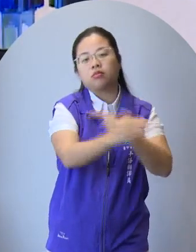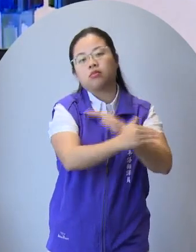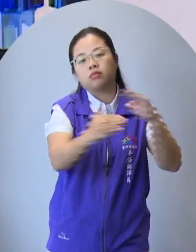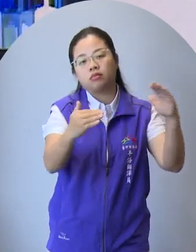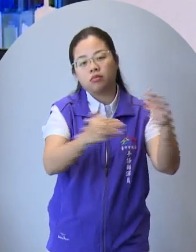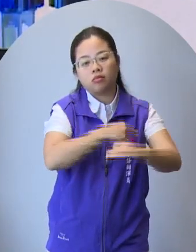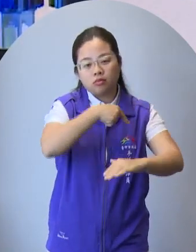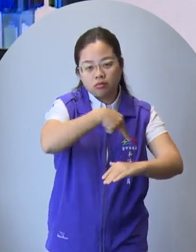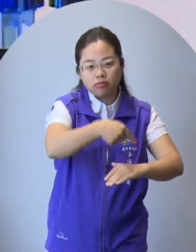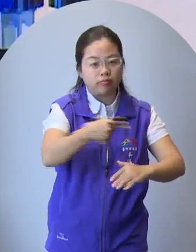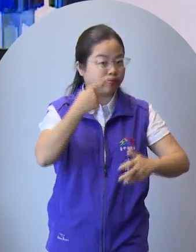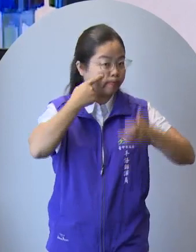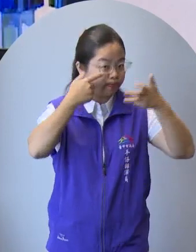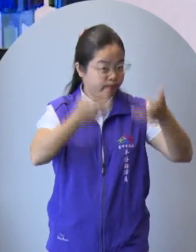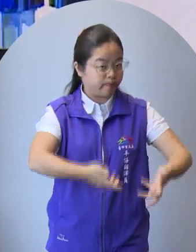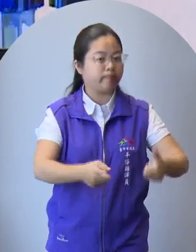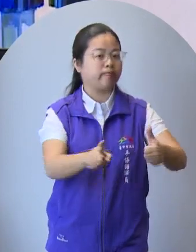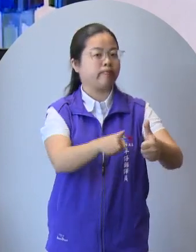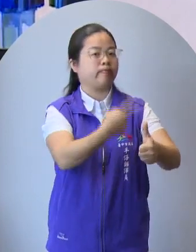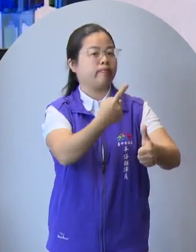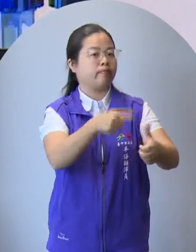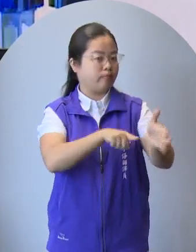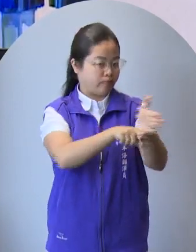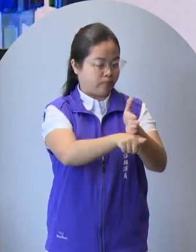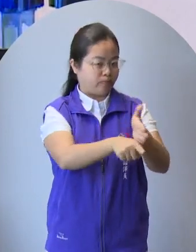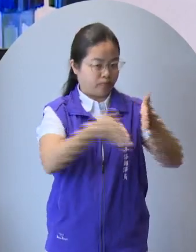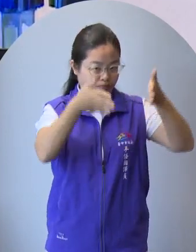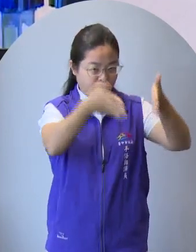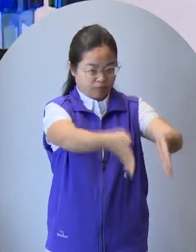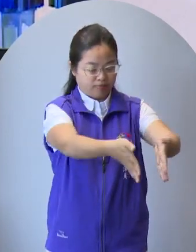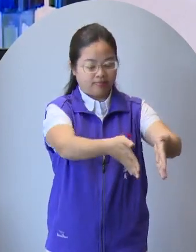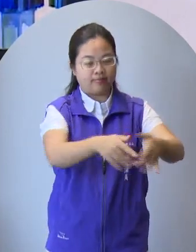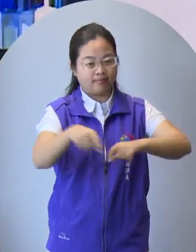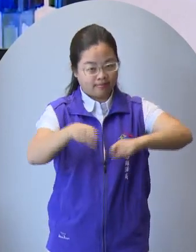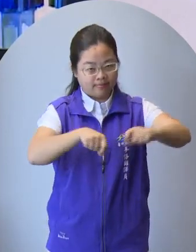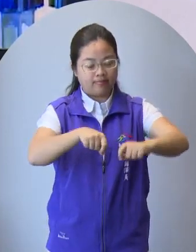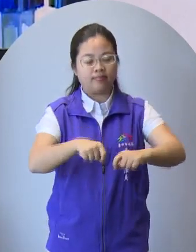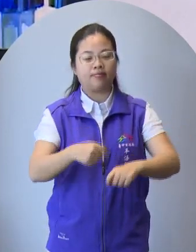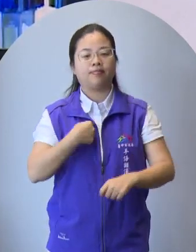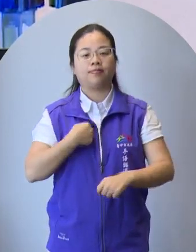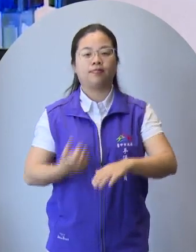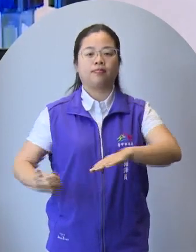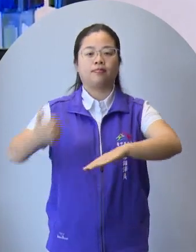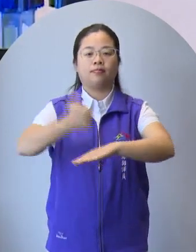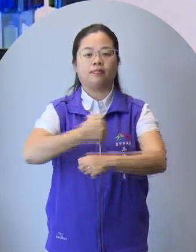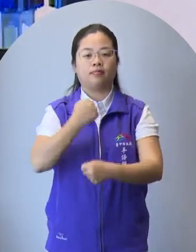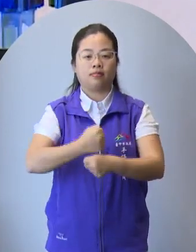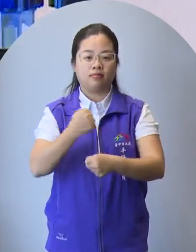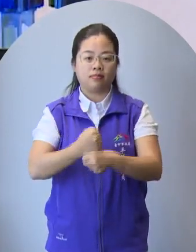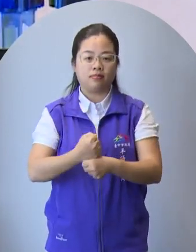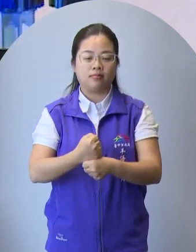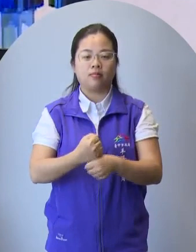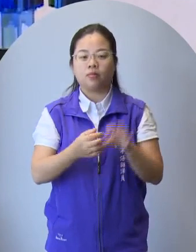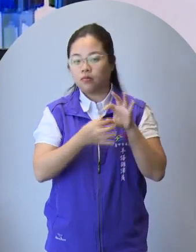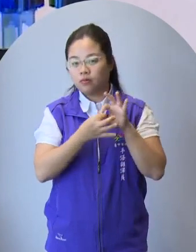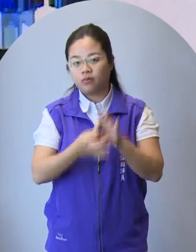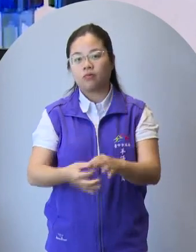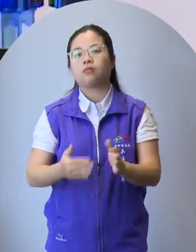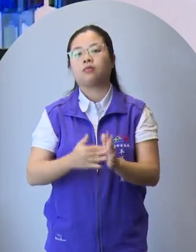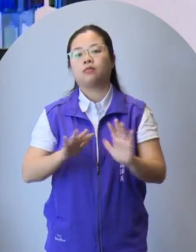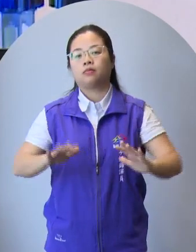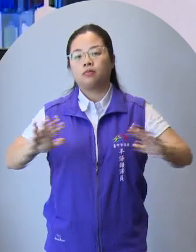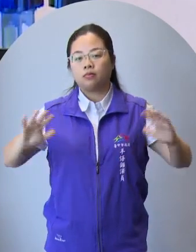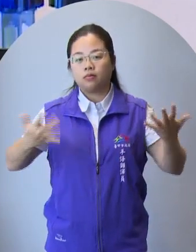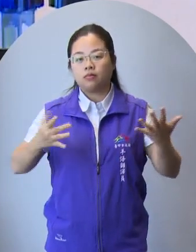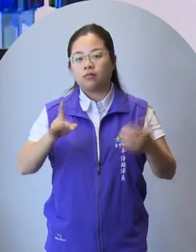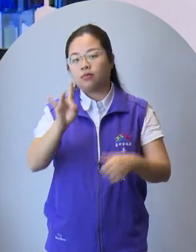通学步道特别重视，把它列为专案哈。所以从秀燕上任以来呢，我们已经完成大